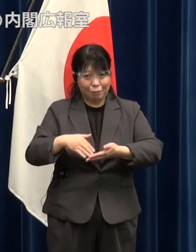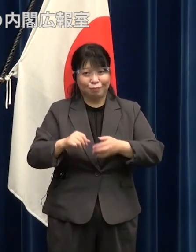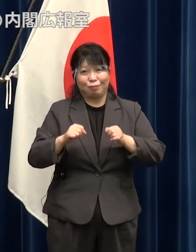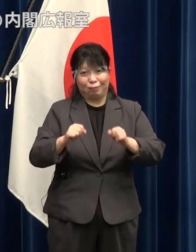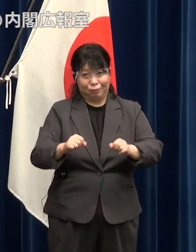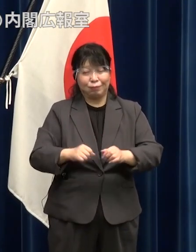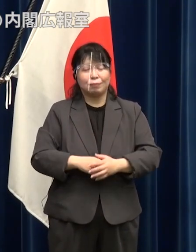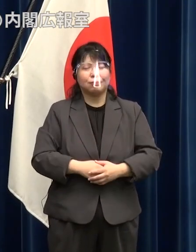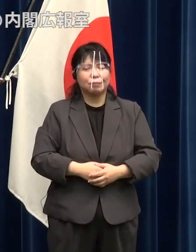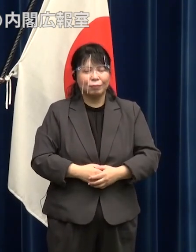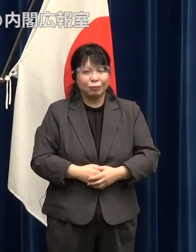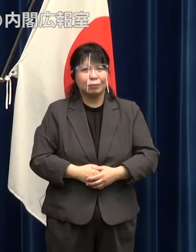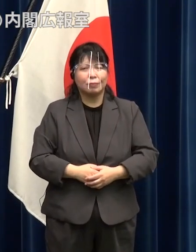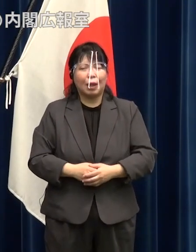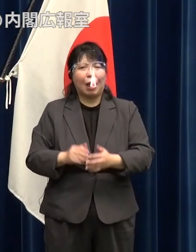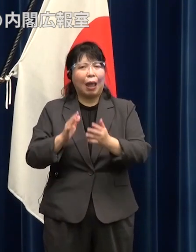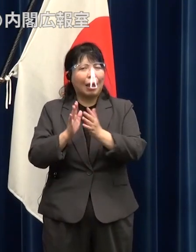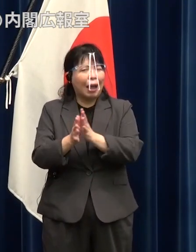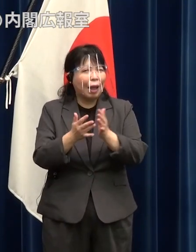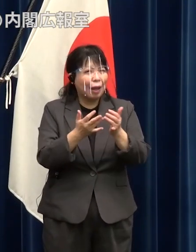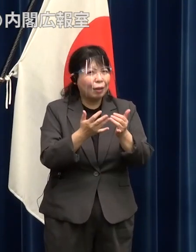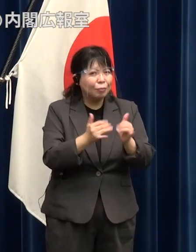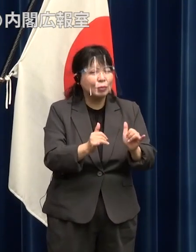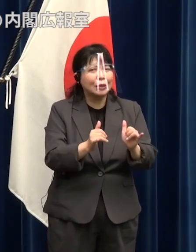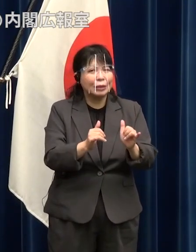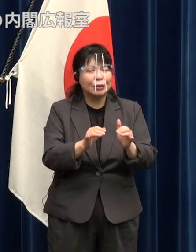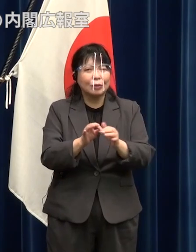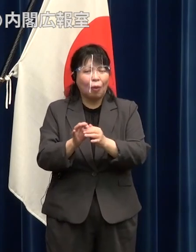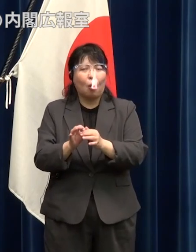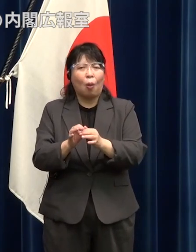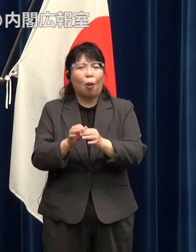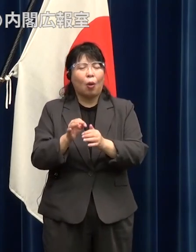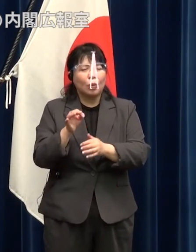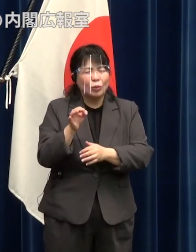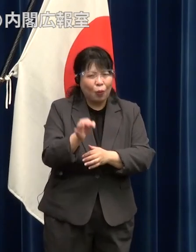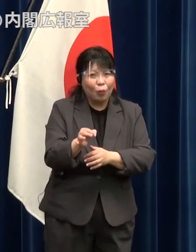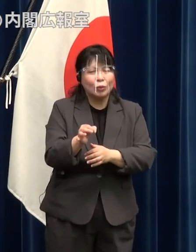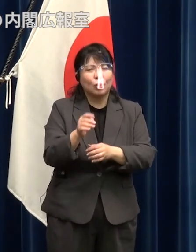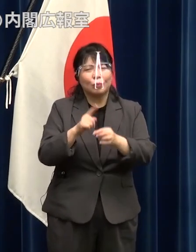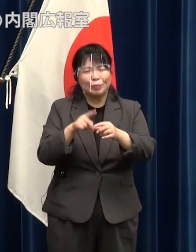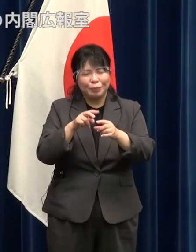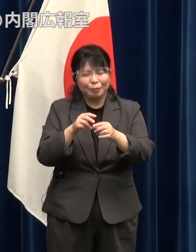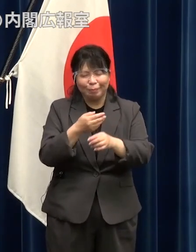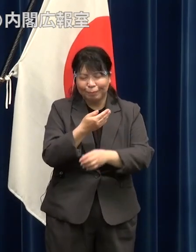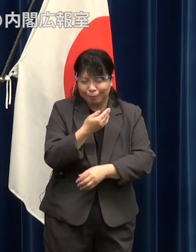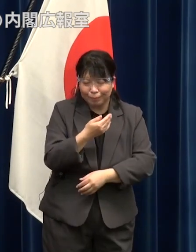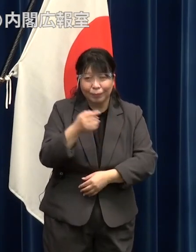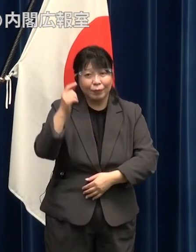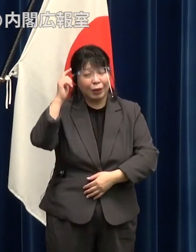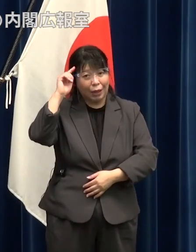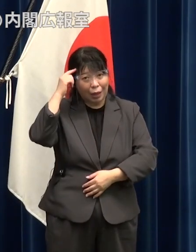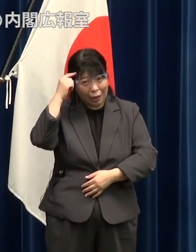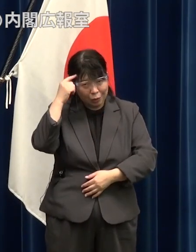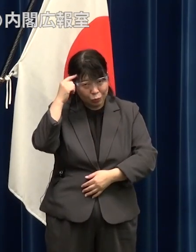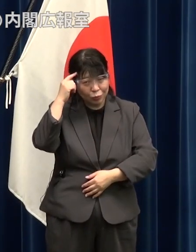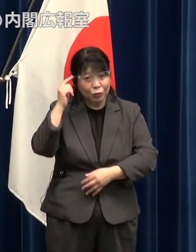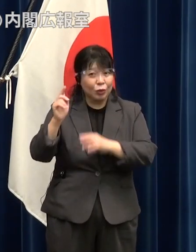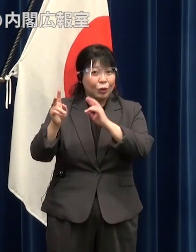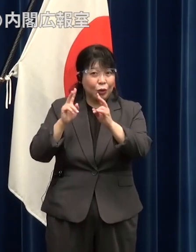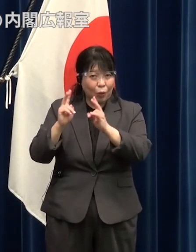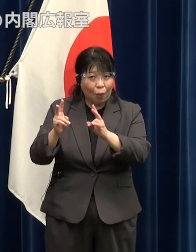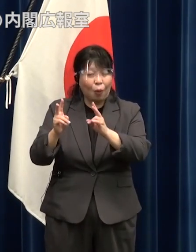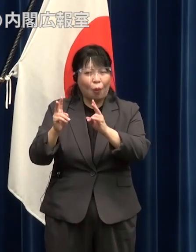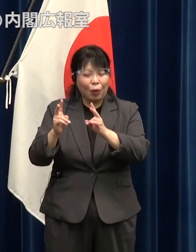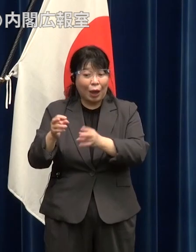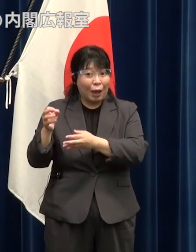資を重視する新しい資本主義の取り組みを通じて企業の国内投資意欲